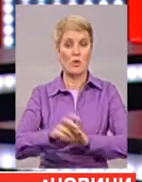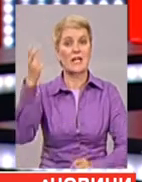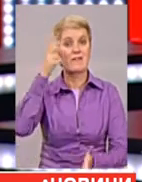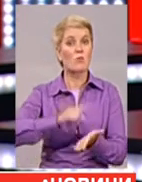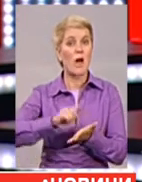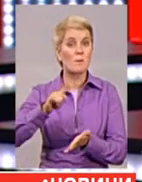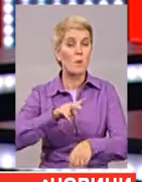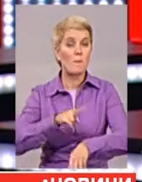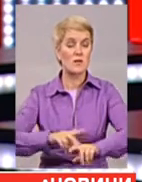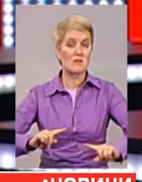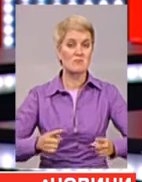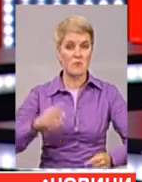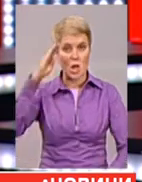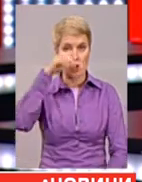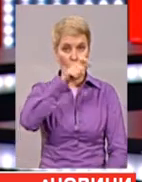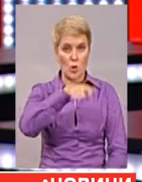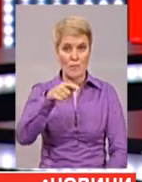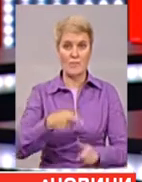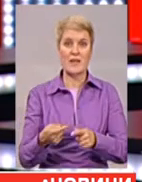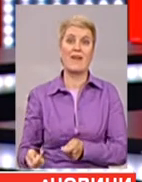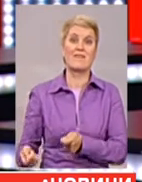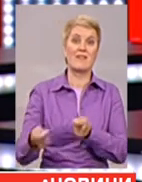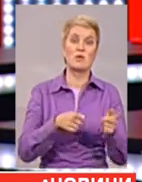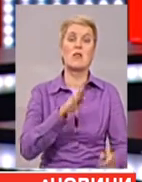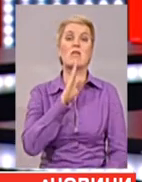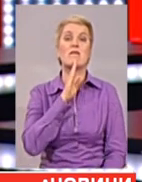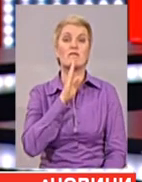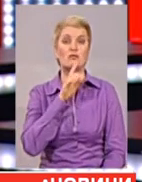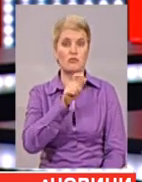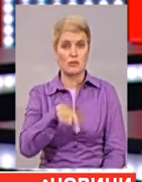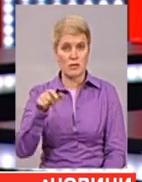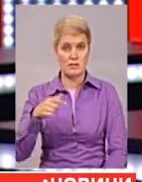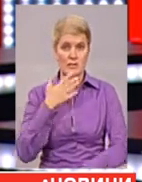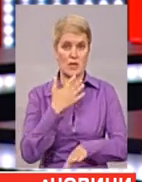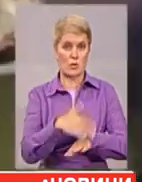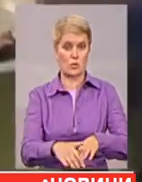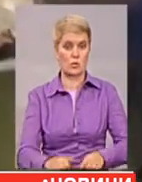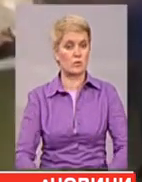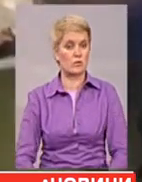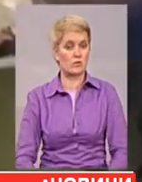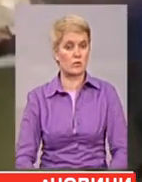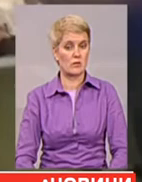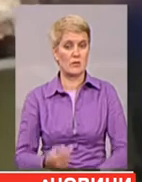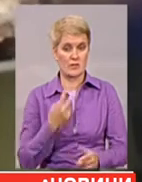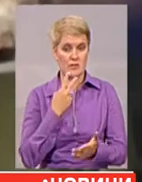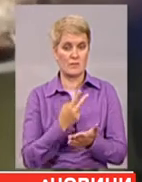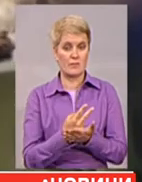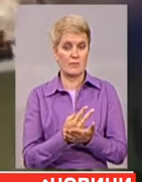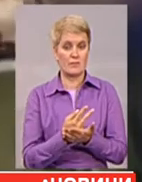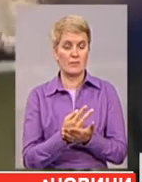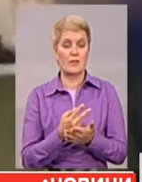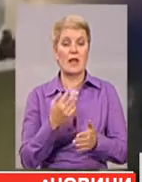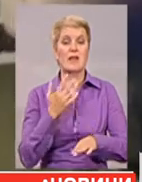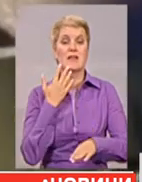чоловіків, які вивозили дівчат за кордон. Як працювала схема, розкаже Олена Близнякова. На цих кадрах, які виклала